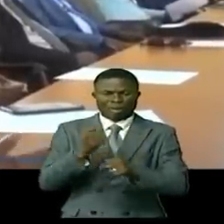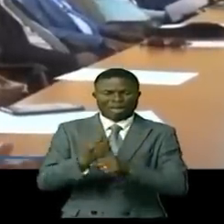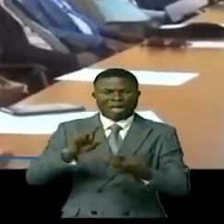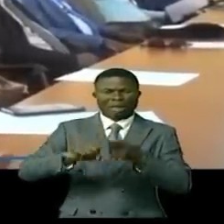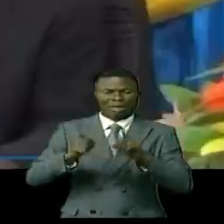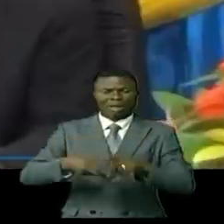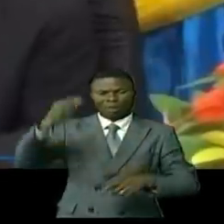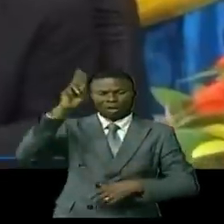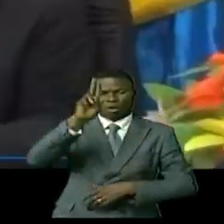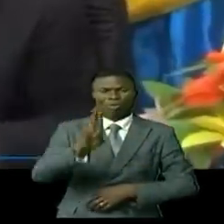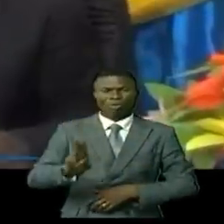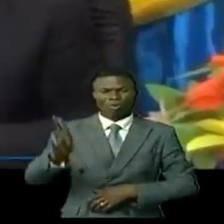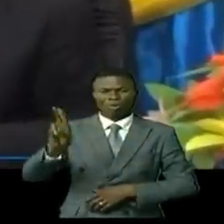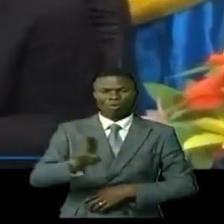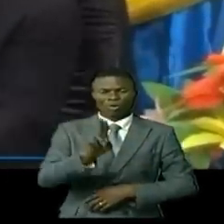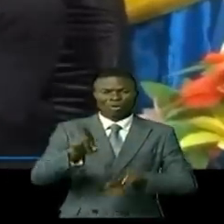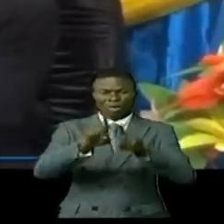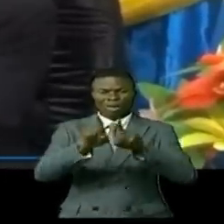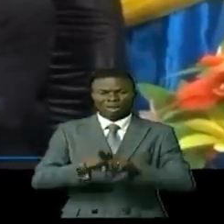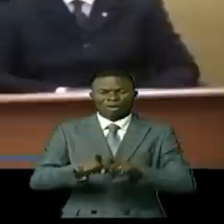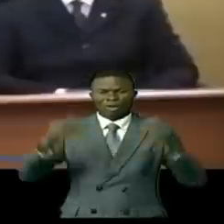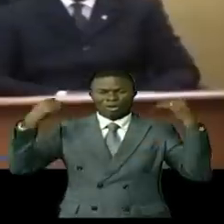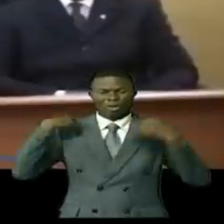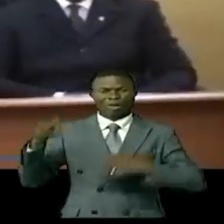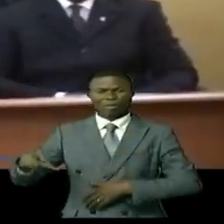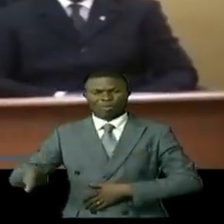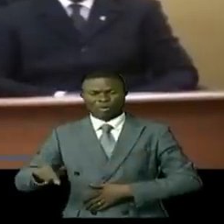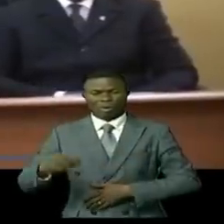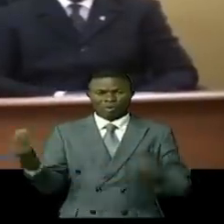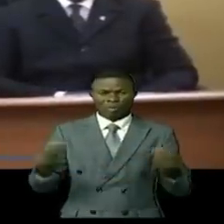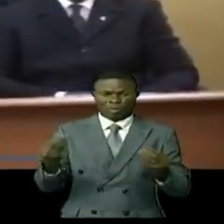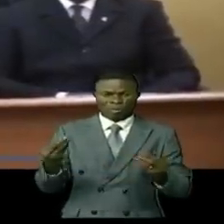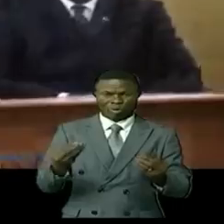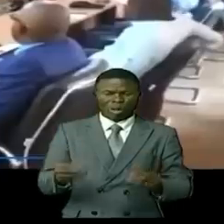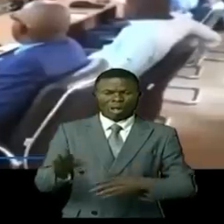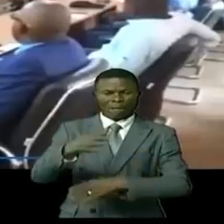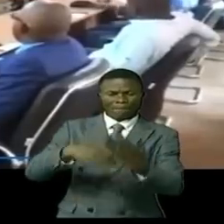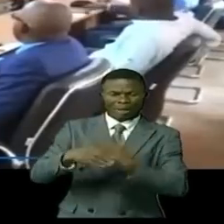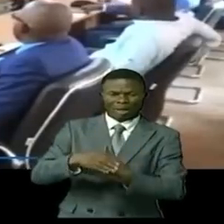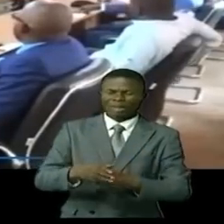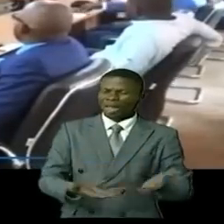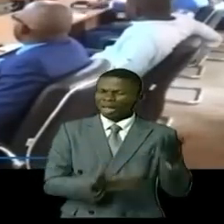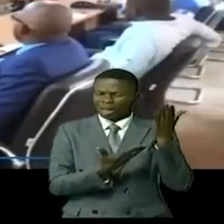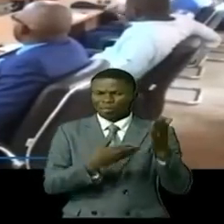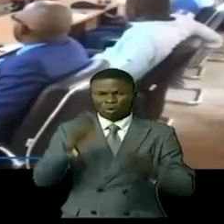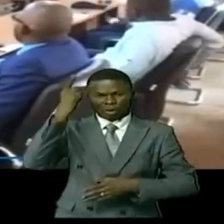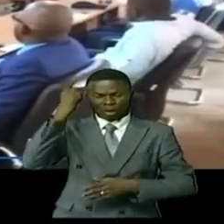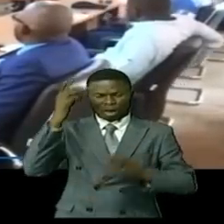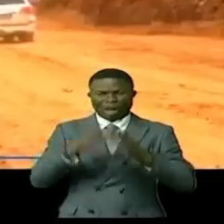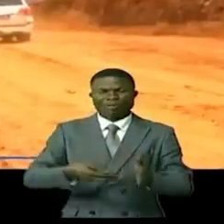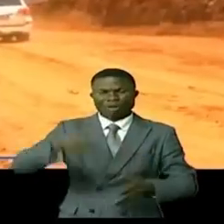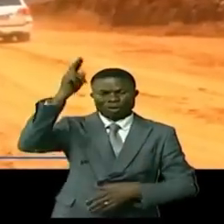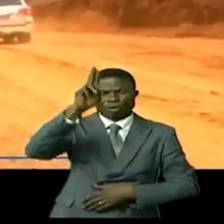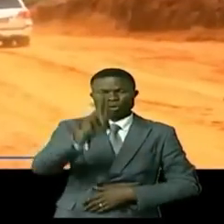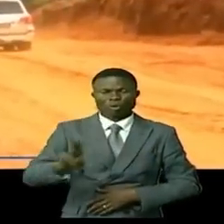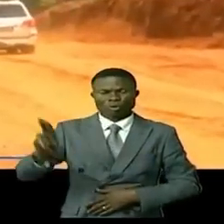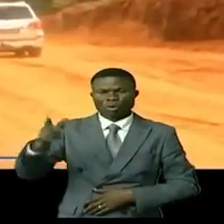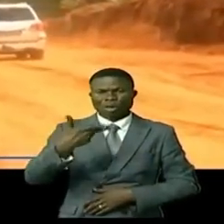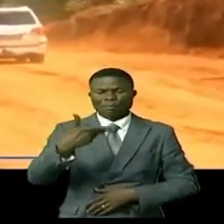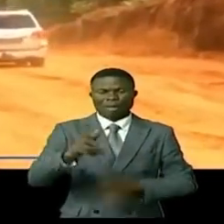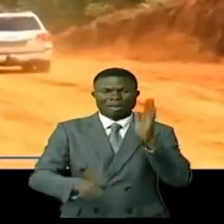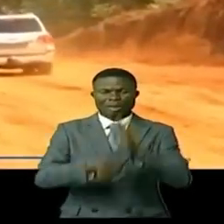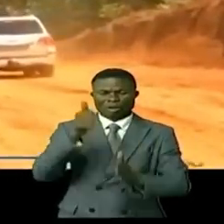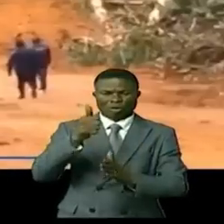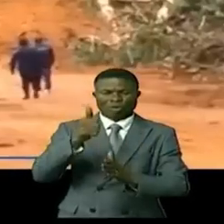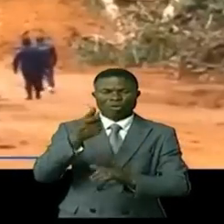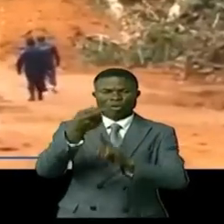du Haut-Ouélé ainsi que l'exécutif provincial en vue de ces jumelages pilotes de Kinshasa et du Haut-Ouélé. Mercredi 11 mai